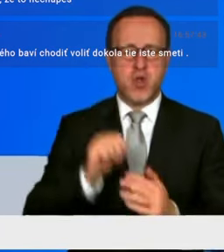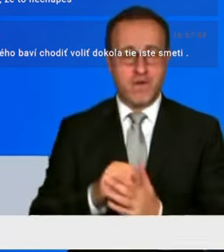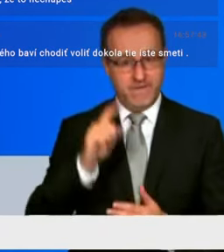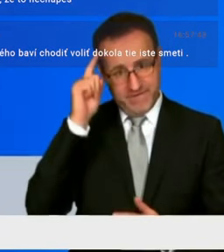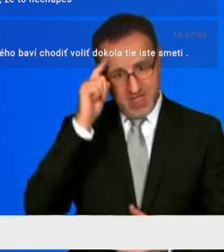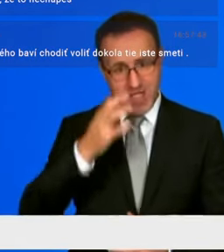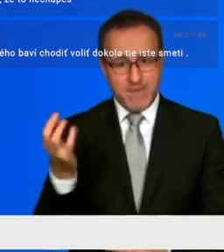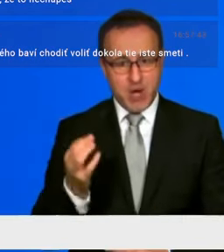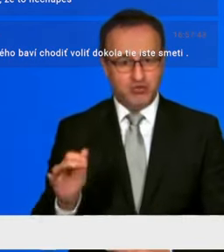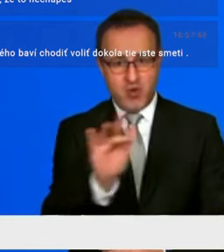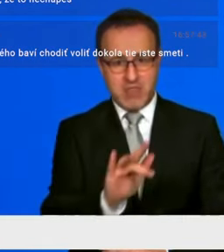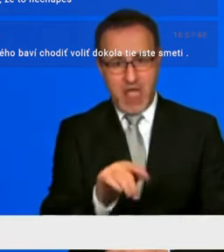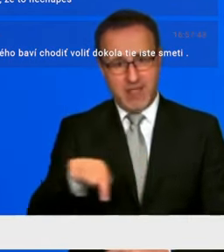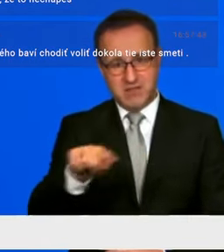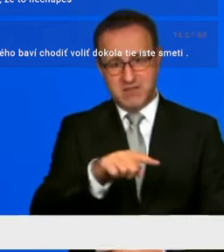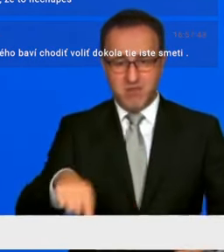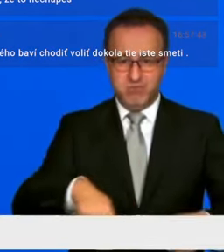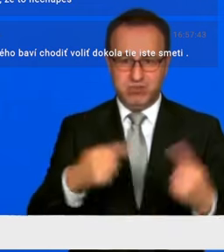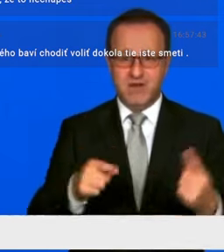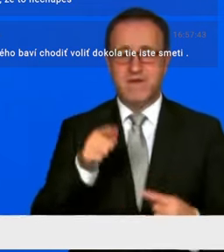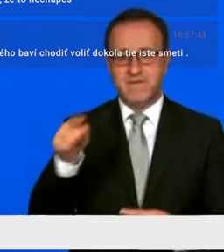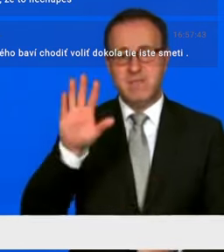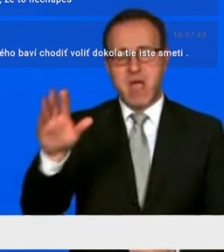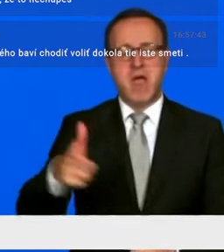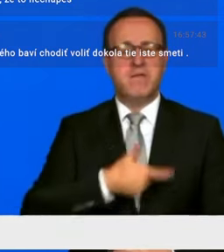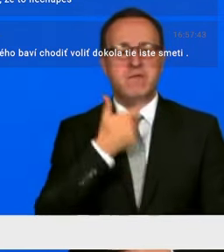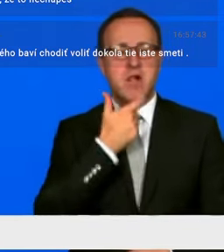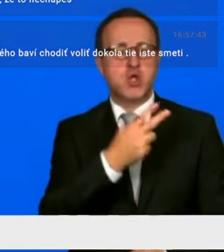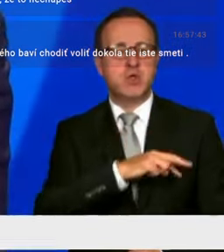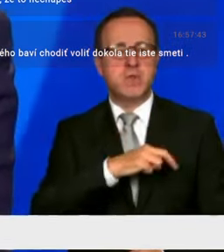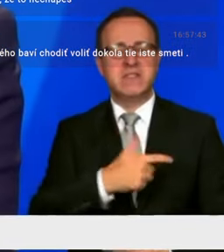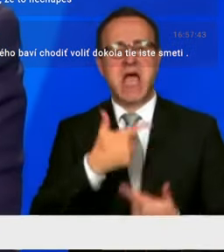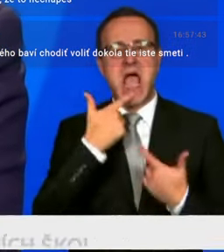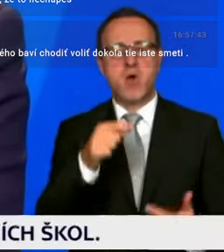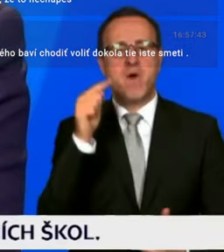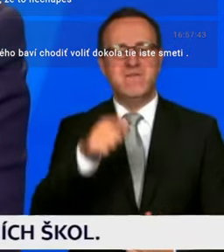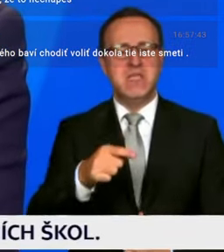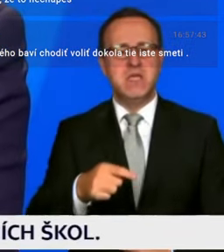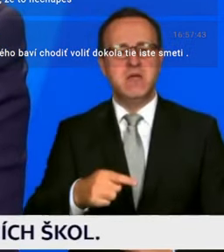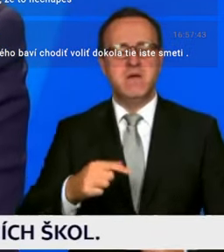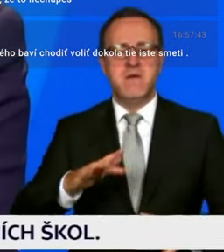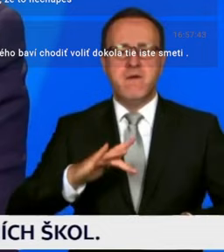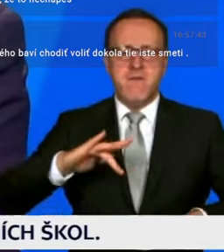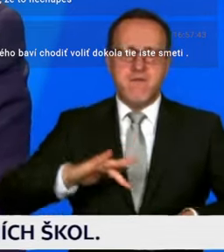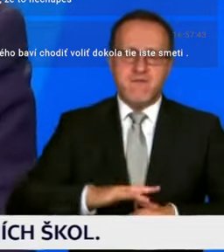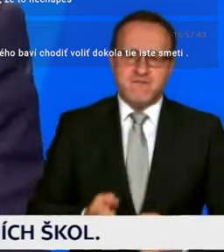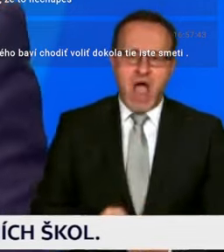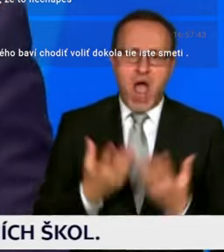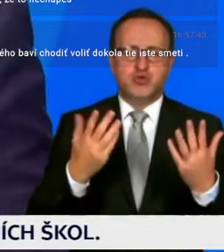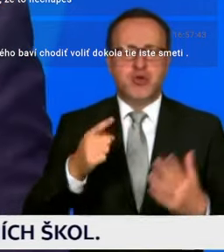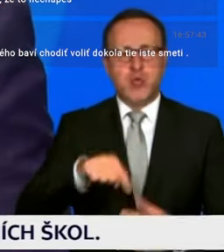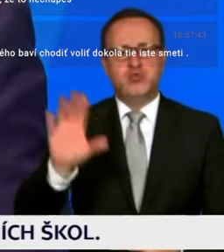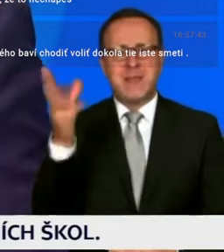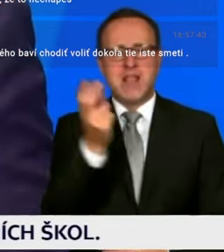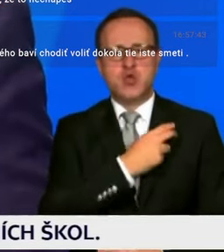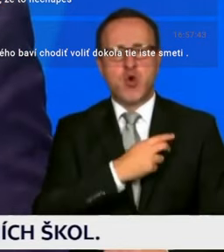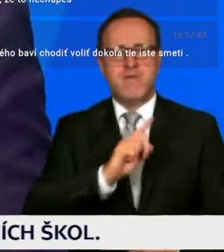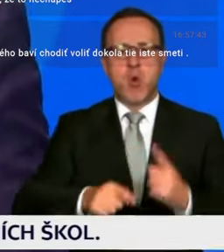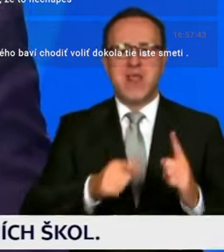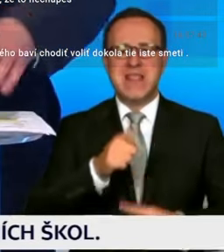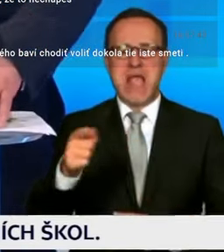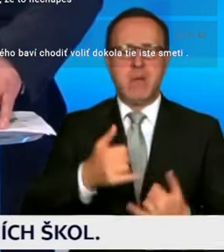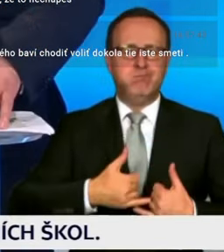na tých námestiach Lebo vy máte obrovskú zodpovednosť za to ako bičujú 15 rokov v politike s vaší